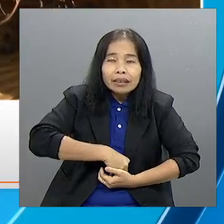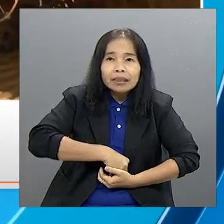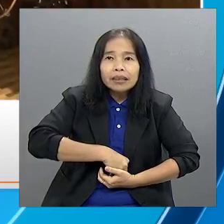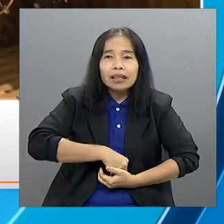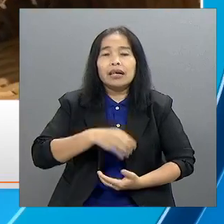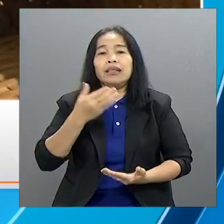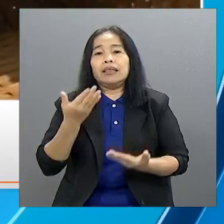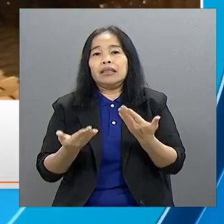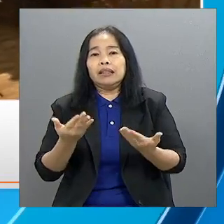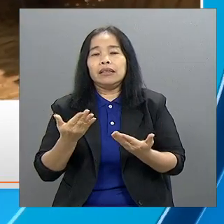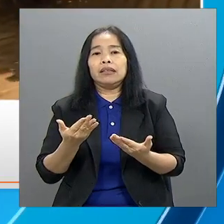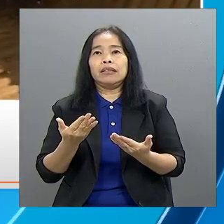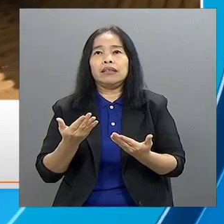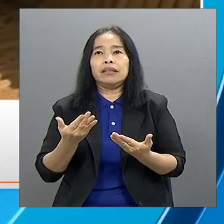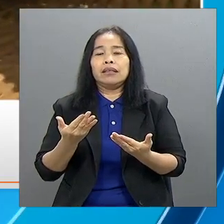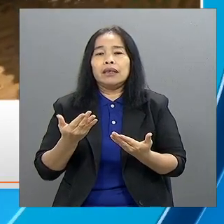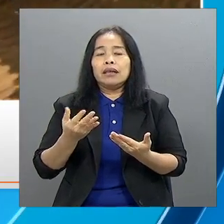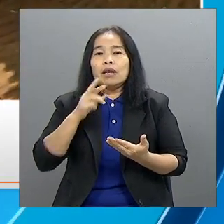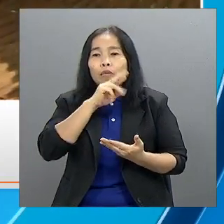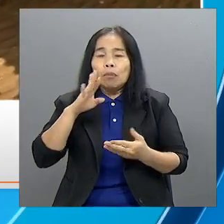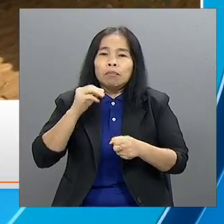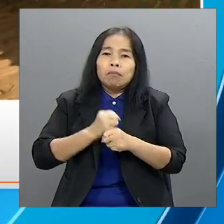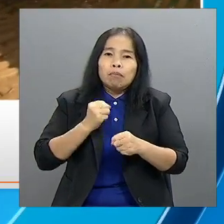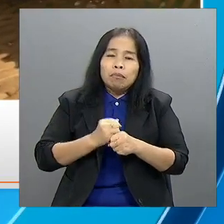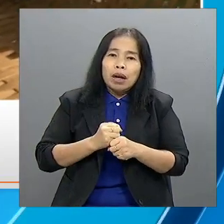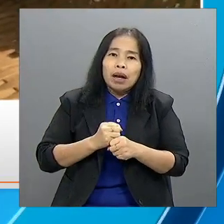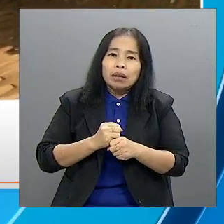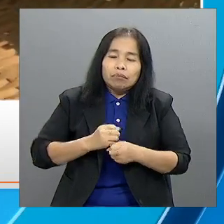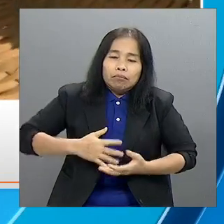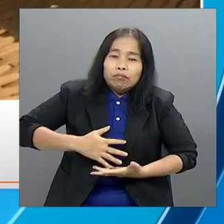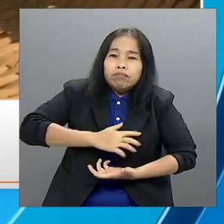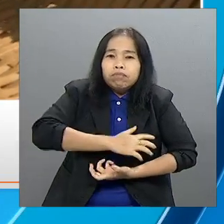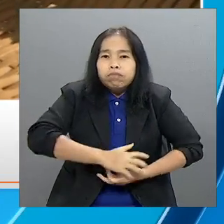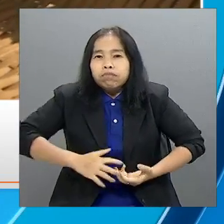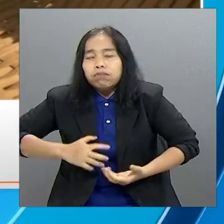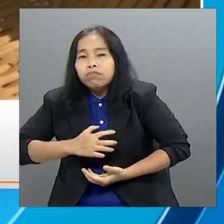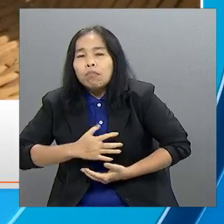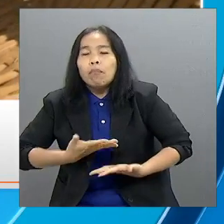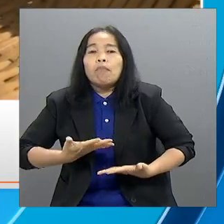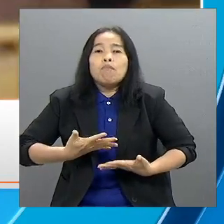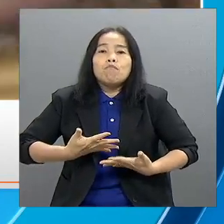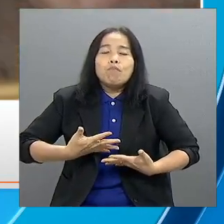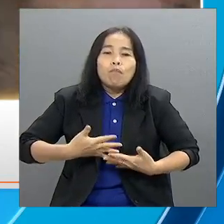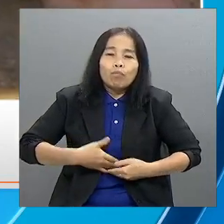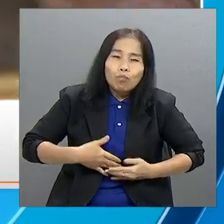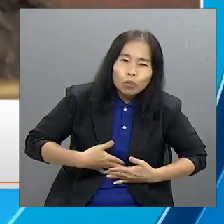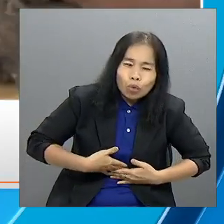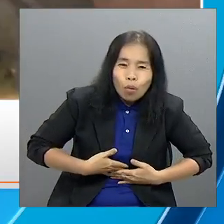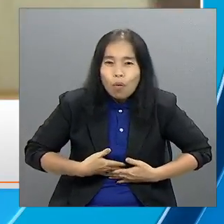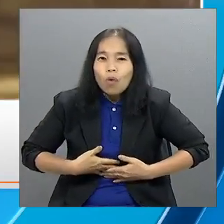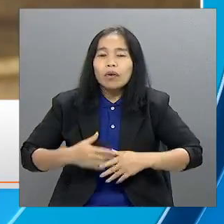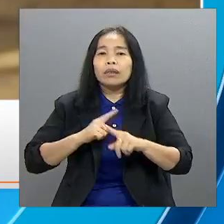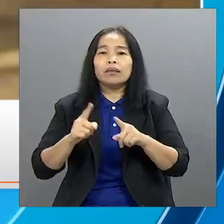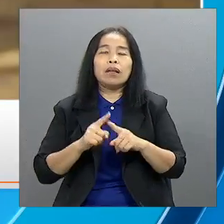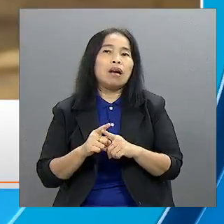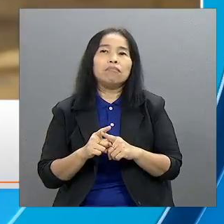ผัสต่างๆเนี่ยนะมันไปทำปฏิกิริยากับระบบประสาทแล้วเนี่ยมันจะไม่สามารถจะมียาไปแ